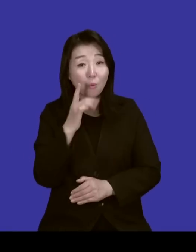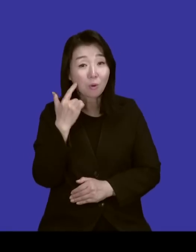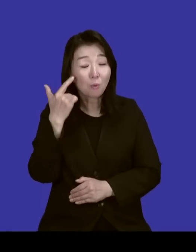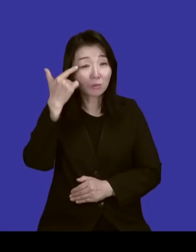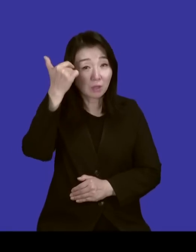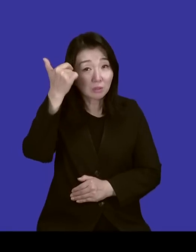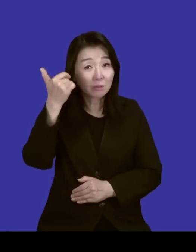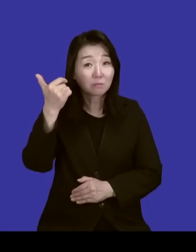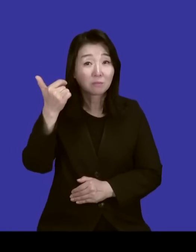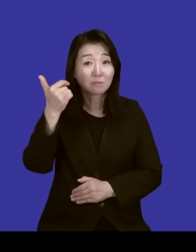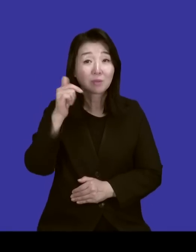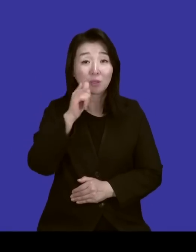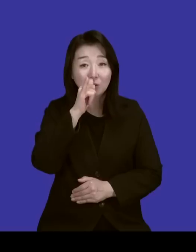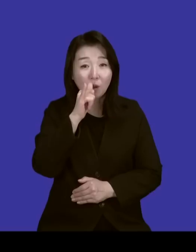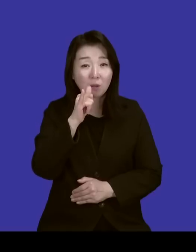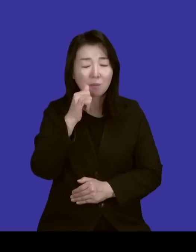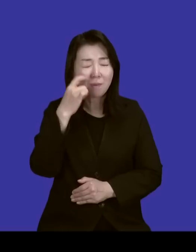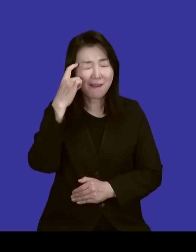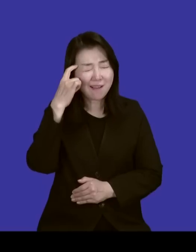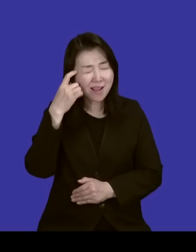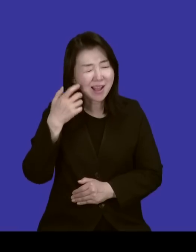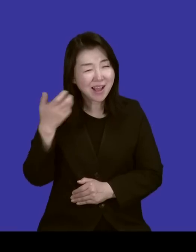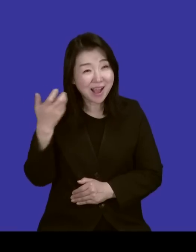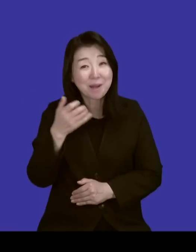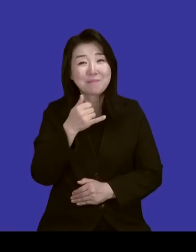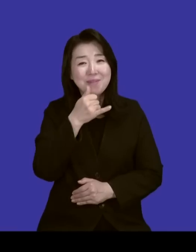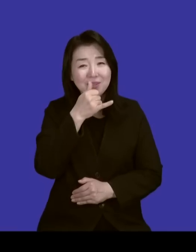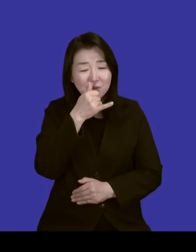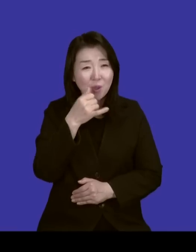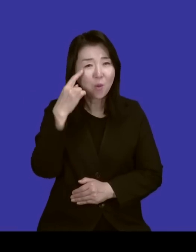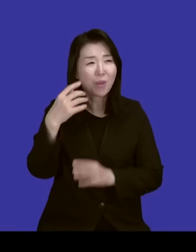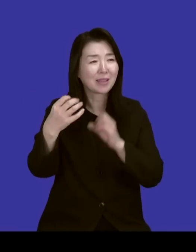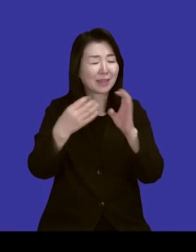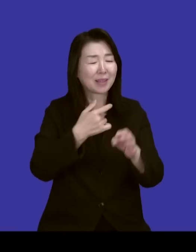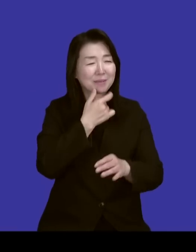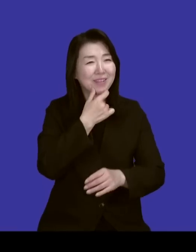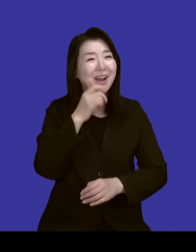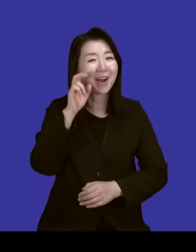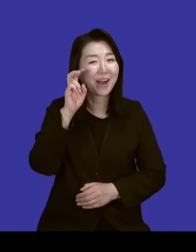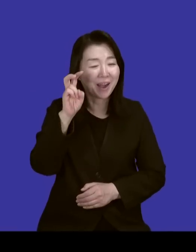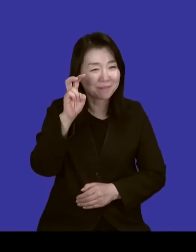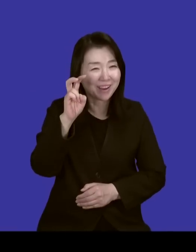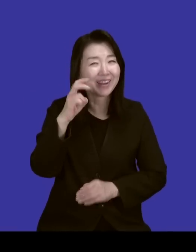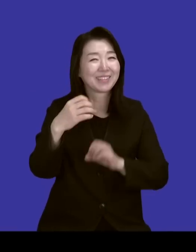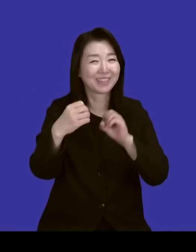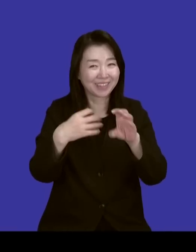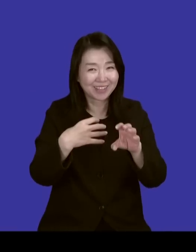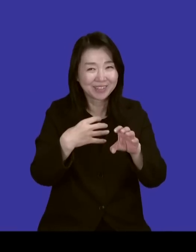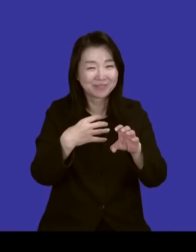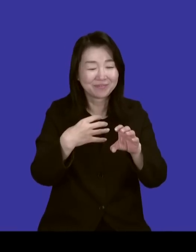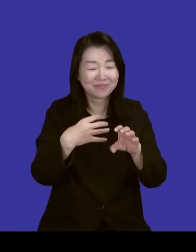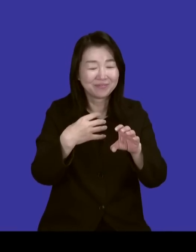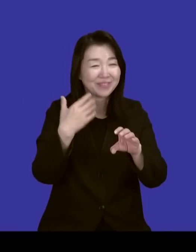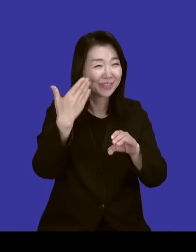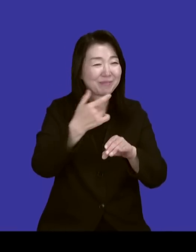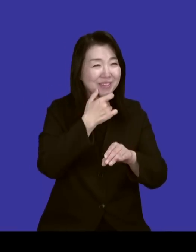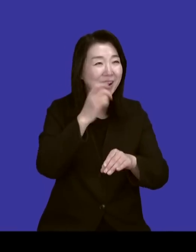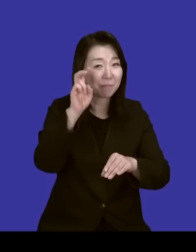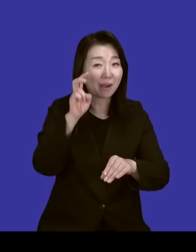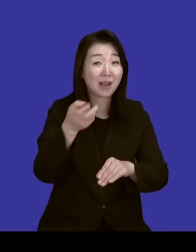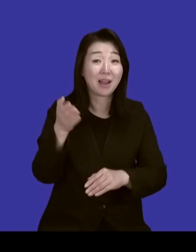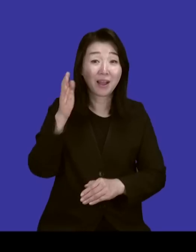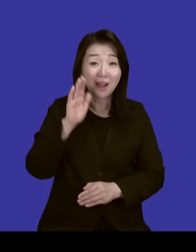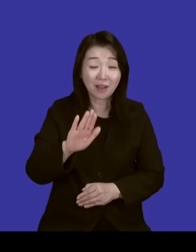정도 되시면은 되게 머리가 지끈지끈할 수도 있는 굳이 대답하고 싶지도 않은 질문일 수도 있거든요. 근데 저는